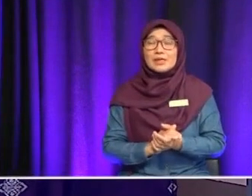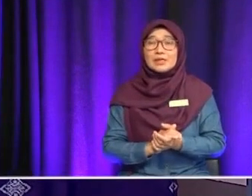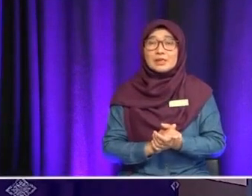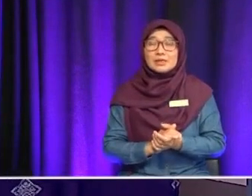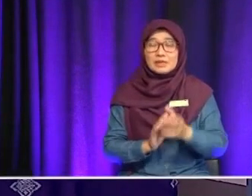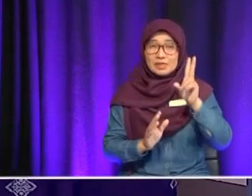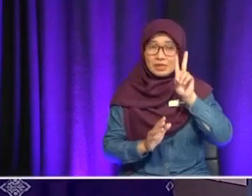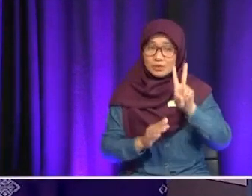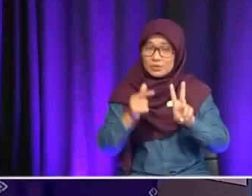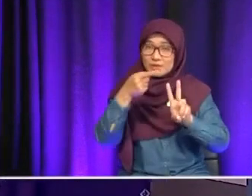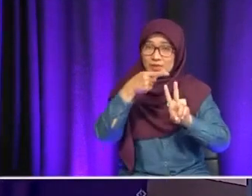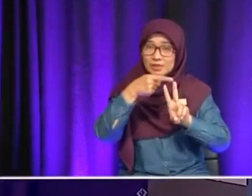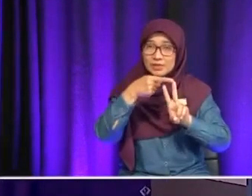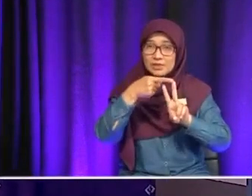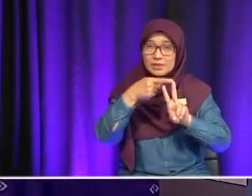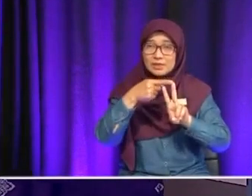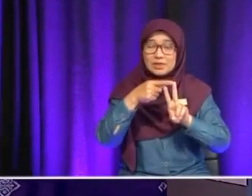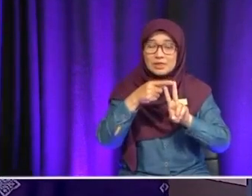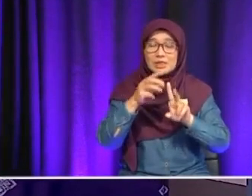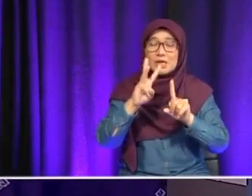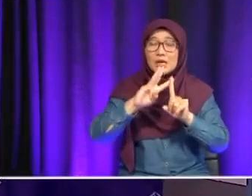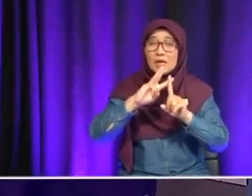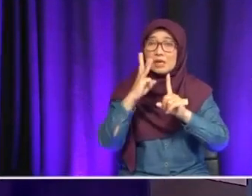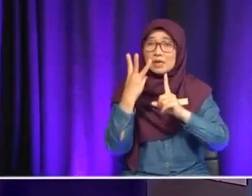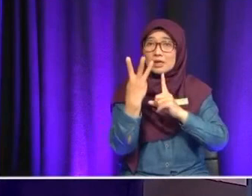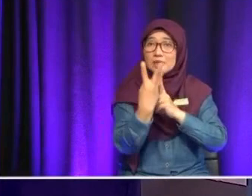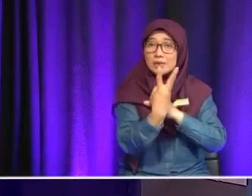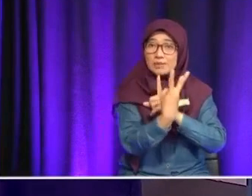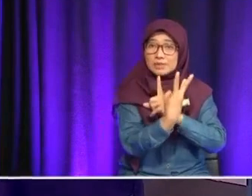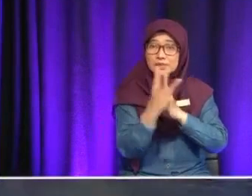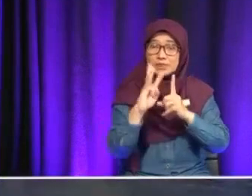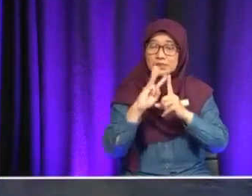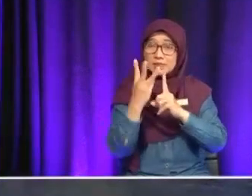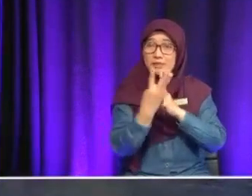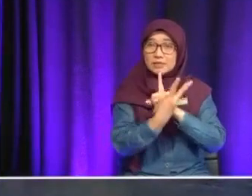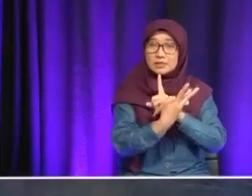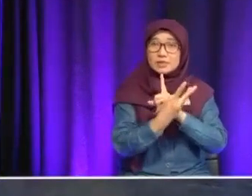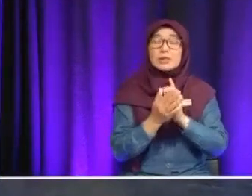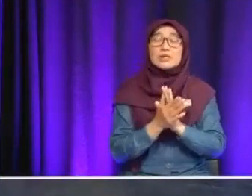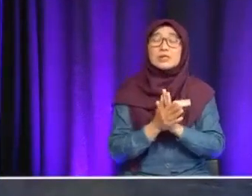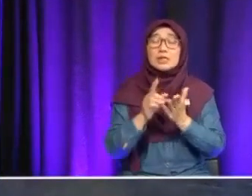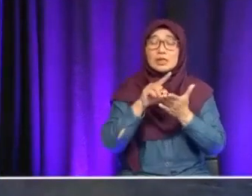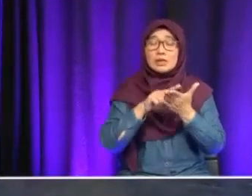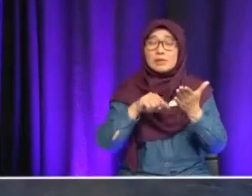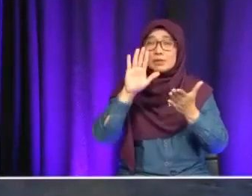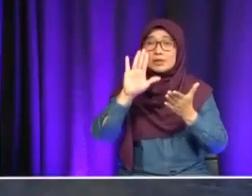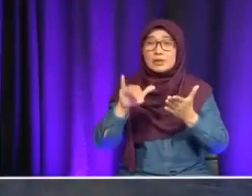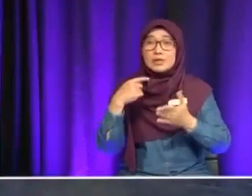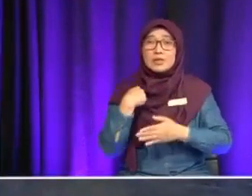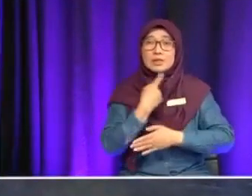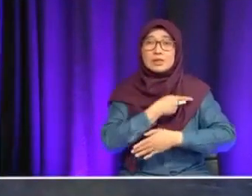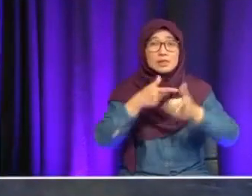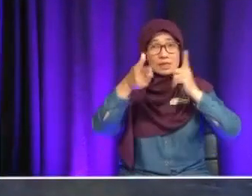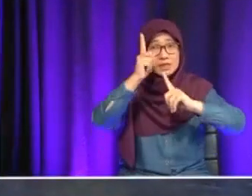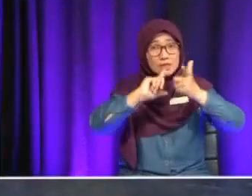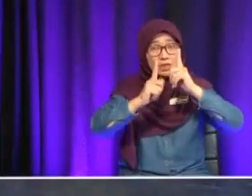yang kedua, iaitu kebajikan. Sebenarnya Syafiqah, apa yang kita lakukan sebentar tadi ada kaitan